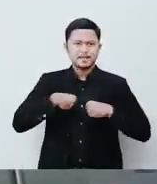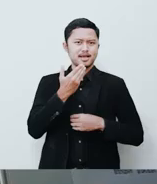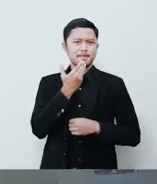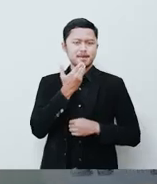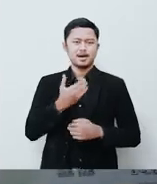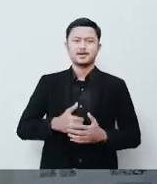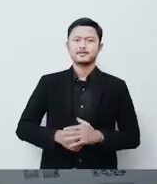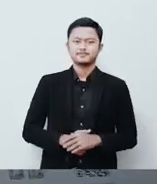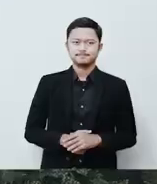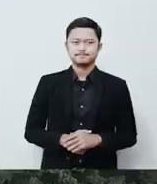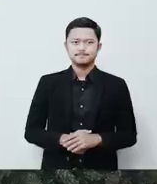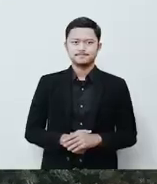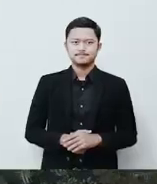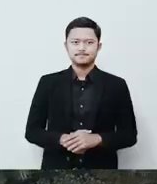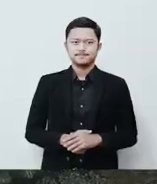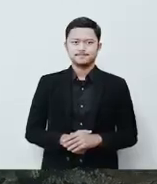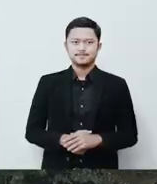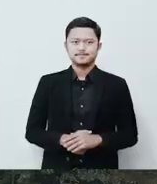publik.